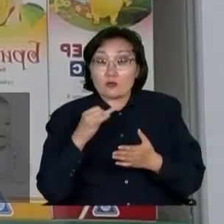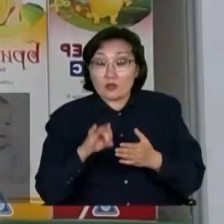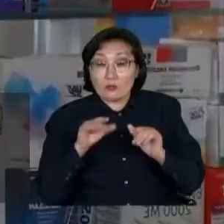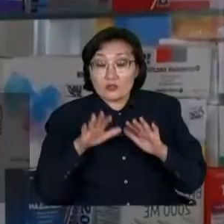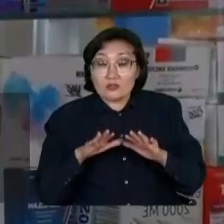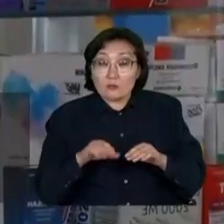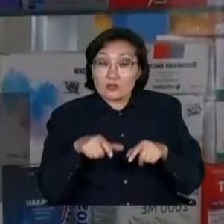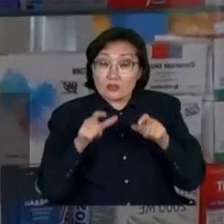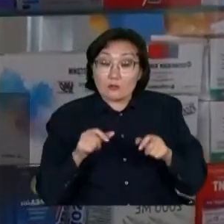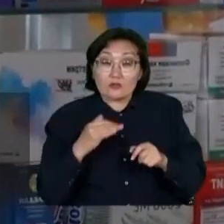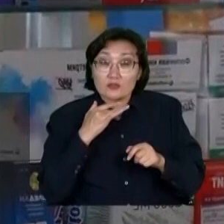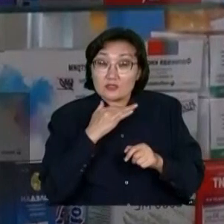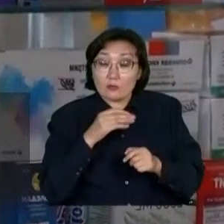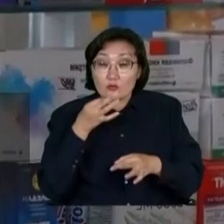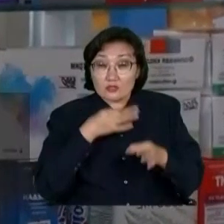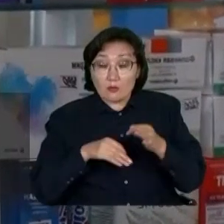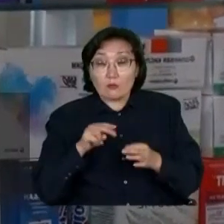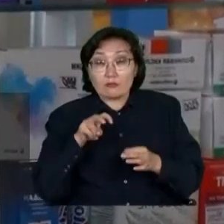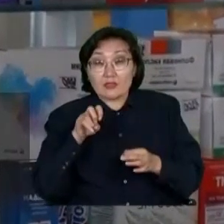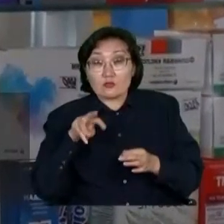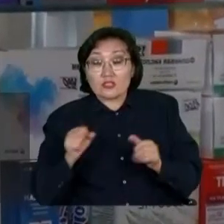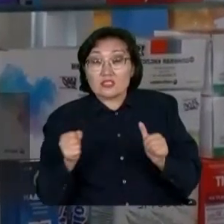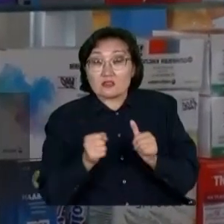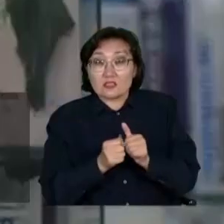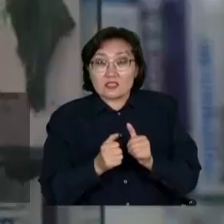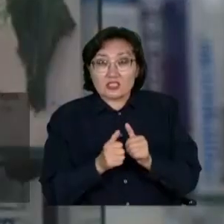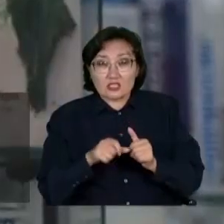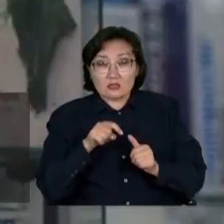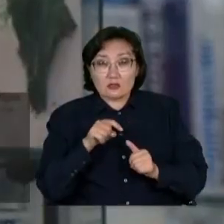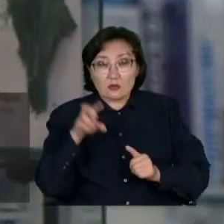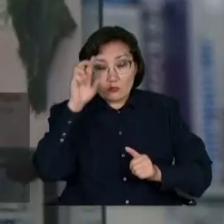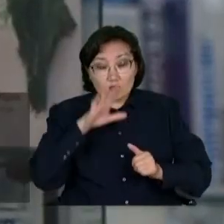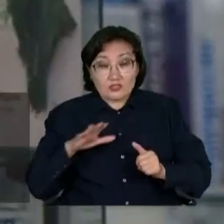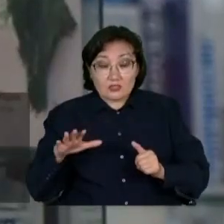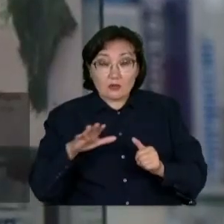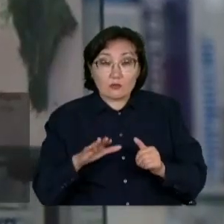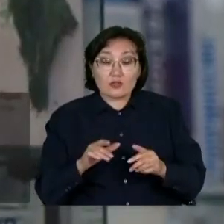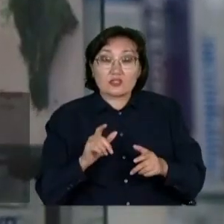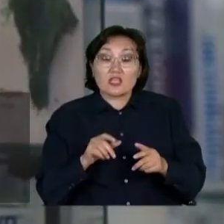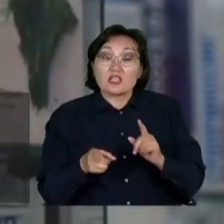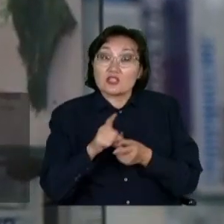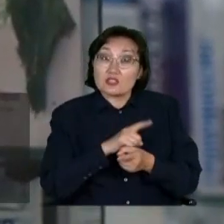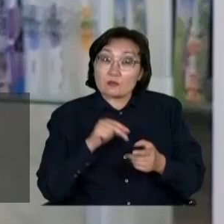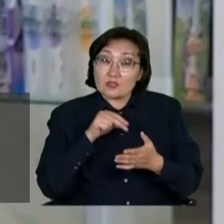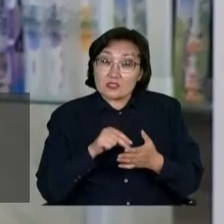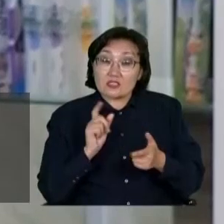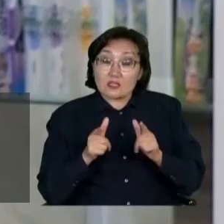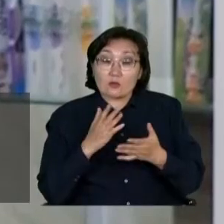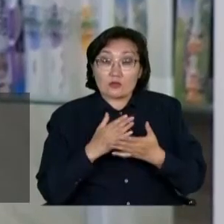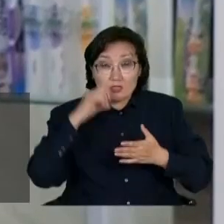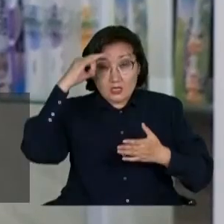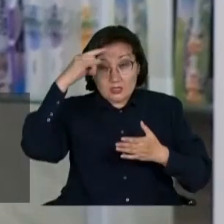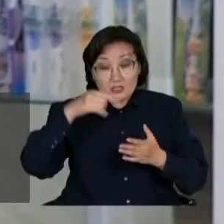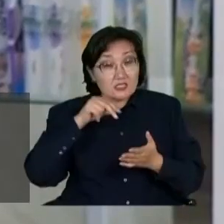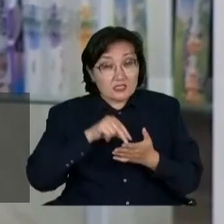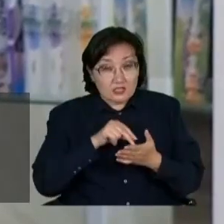что люди в основном берут таблетки и пилюли из соседней республики. Изменение цен действительно произошло. Казахстанские цена держится,